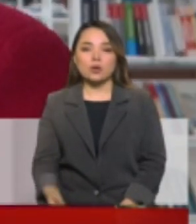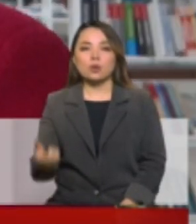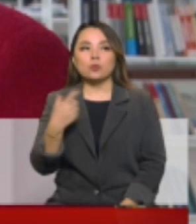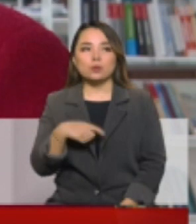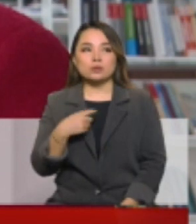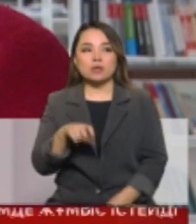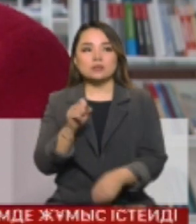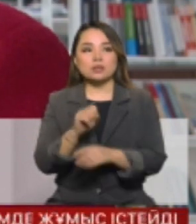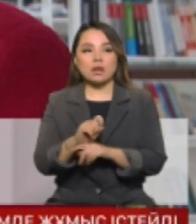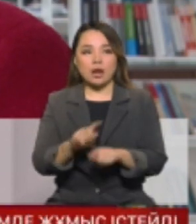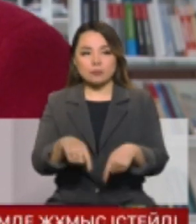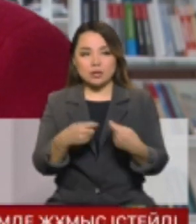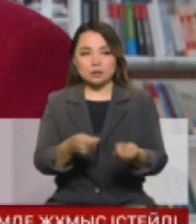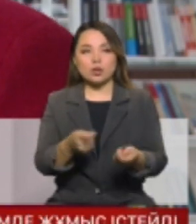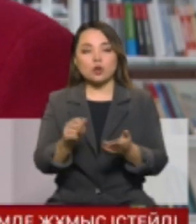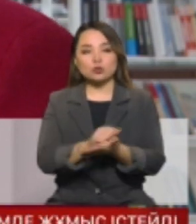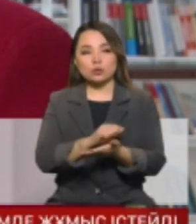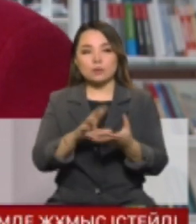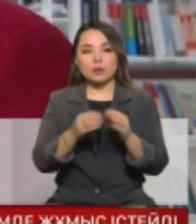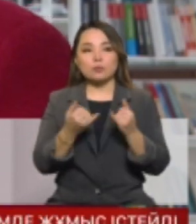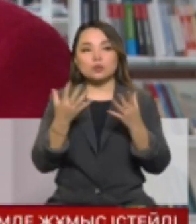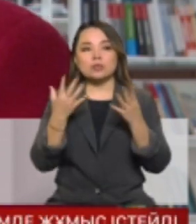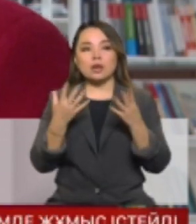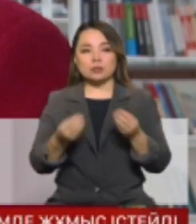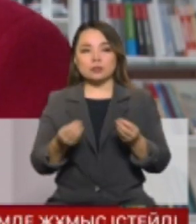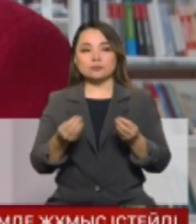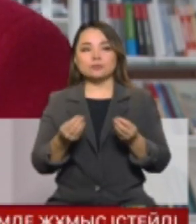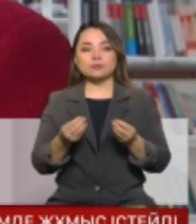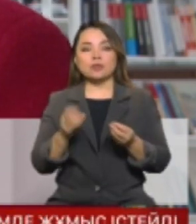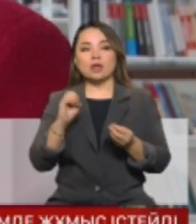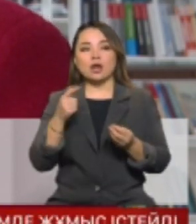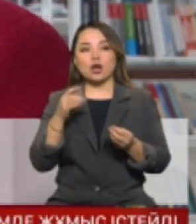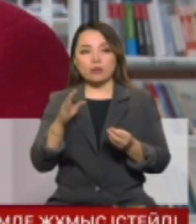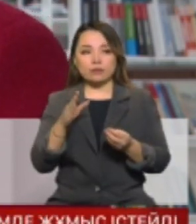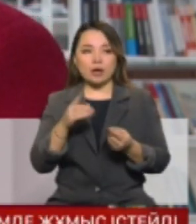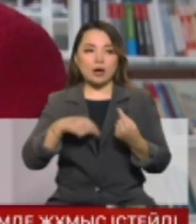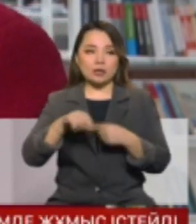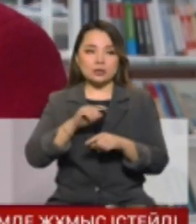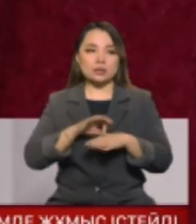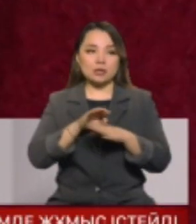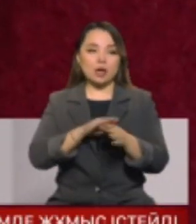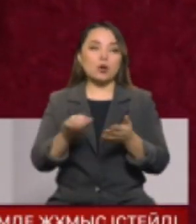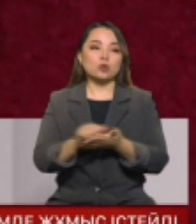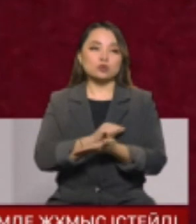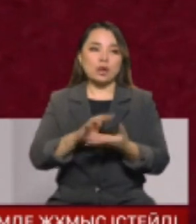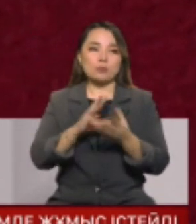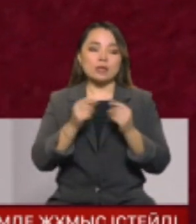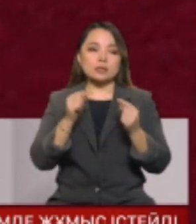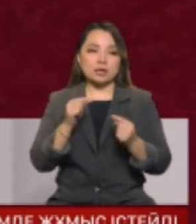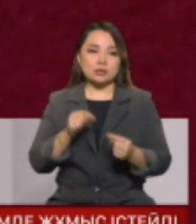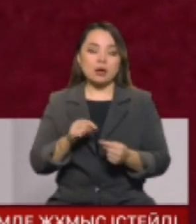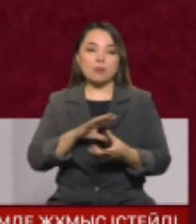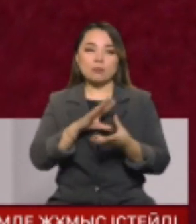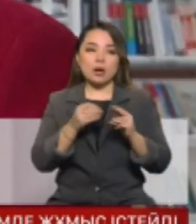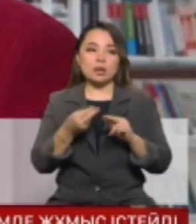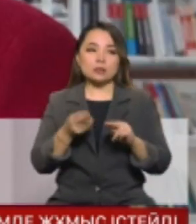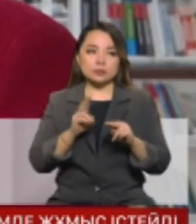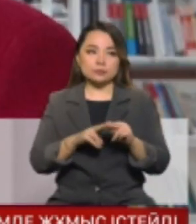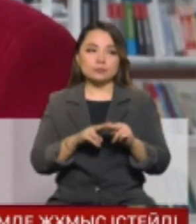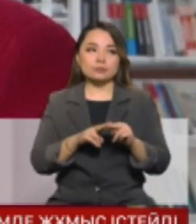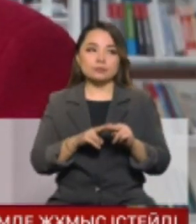Өздерінің тапсырған құжаттары, өздерінің бүгінгі таңдағы ЕГОВ-тағы айналымдағы құжаттарына сәйкес мұның